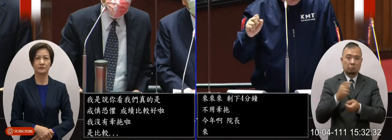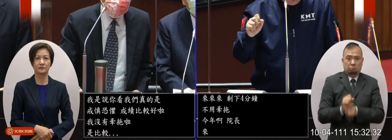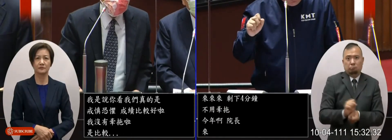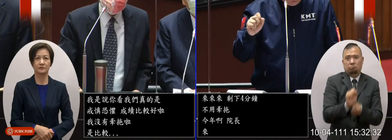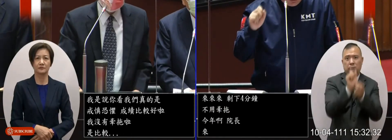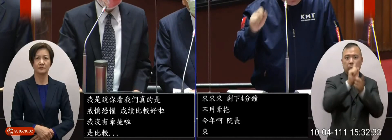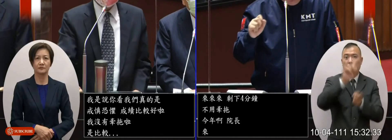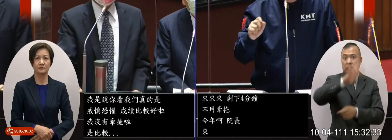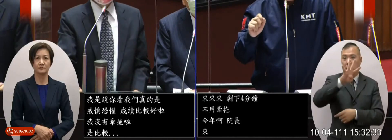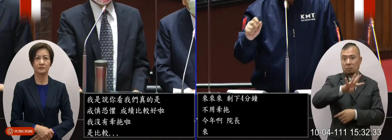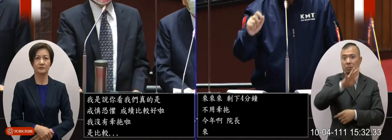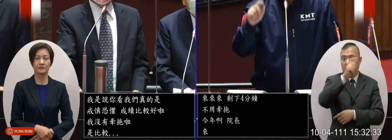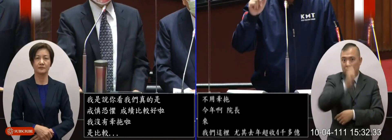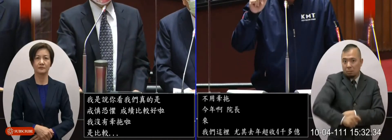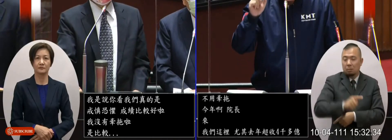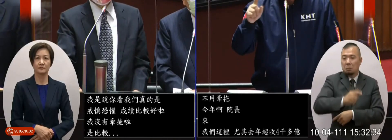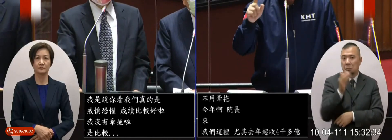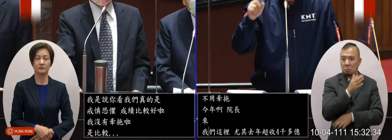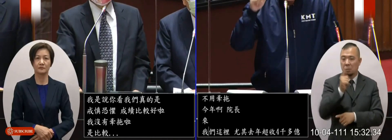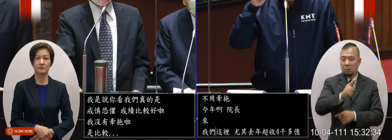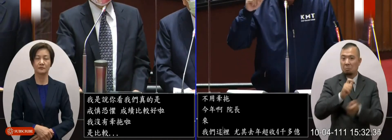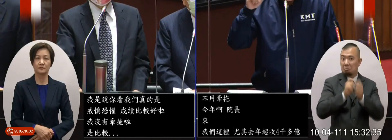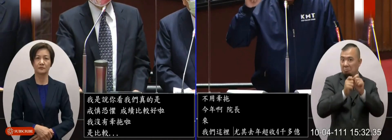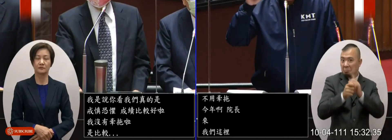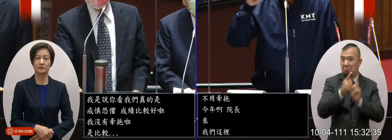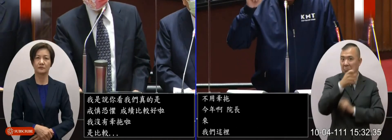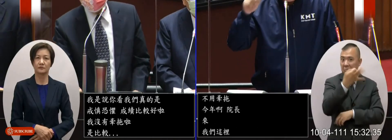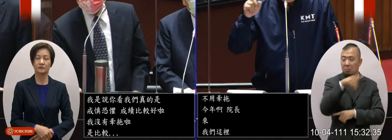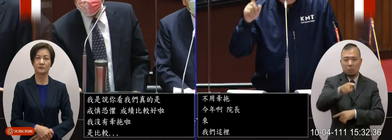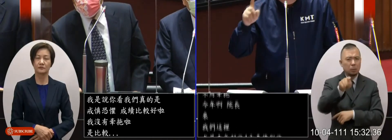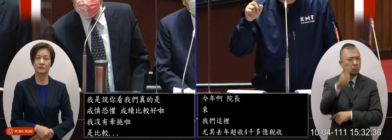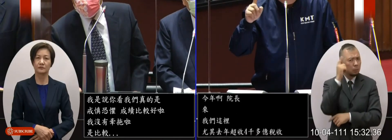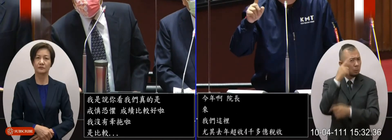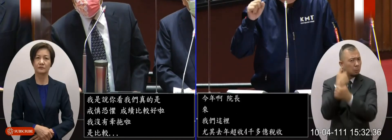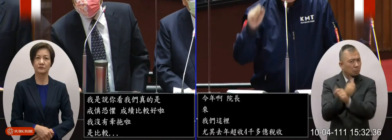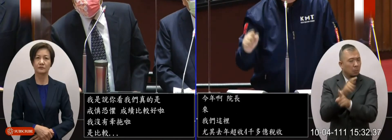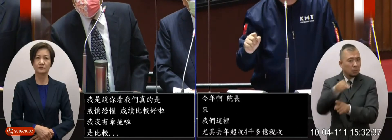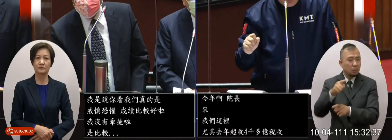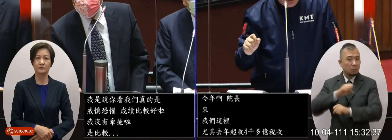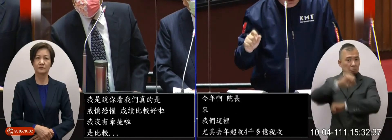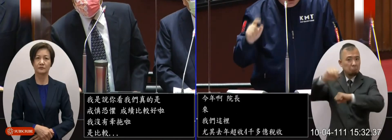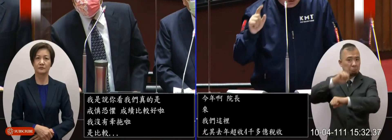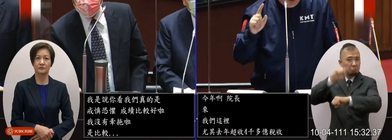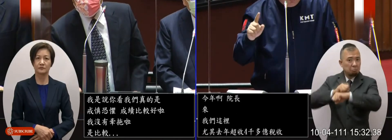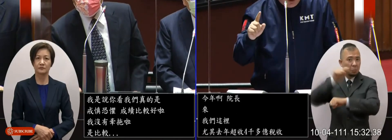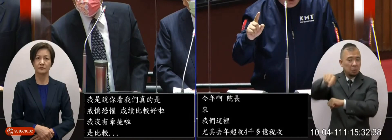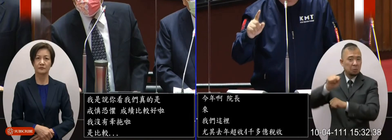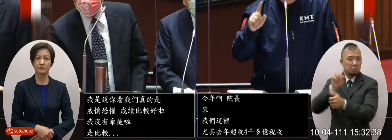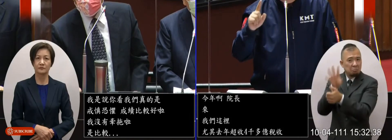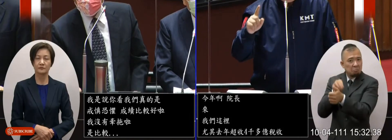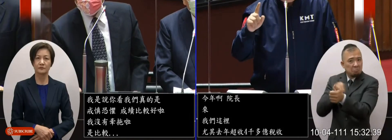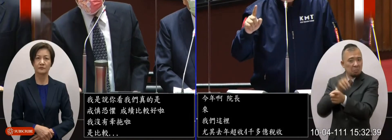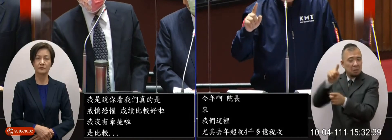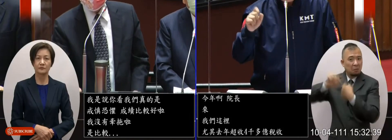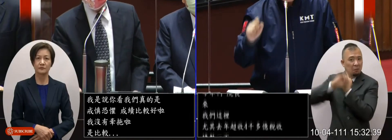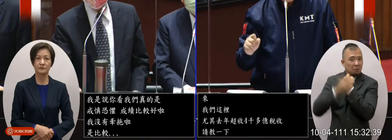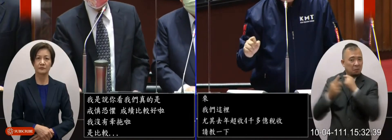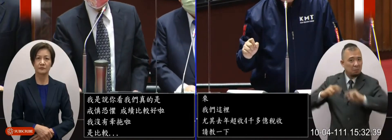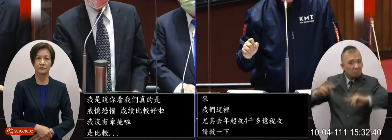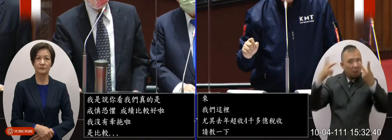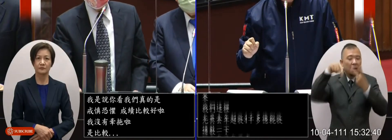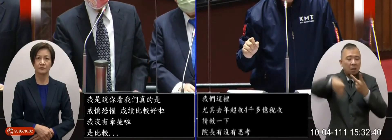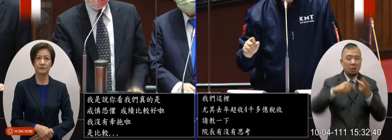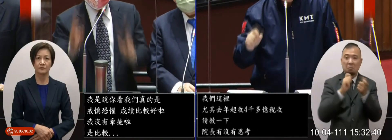收，请教一下院长有没有思考仿效新加坡修法还富于